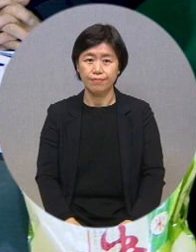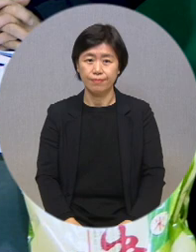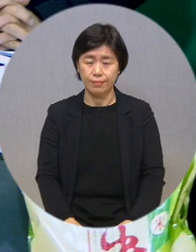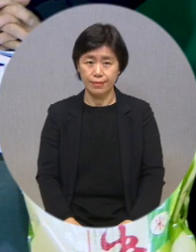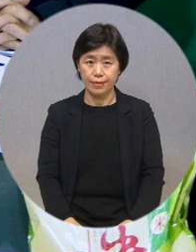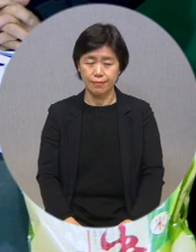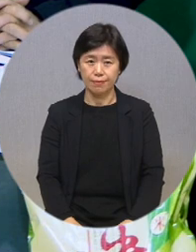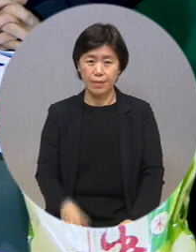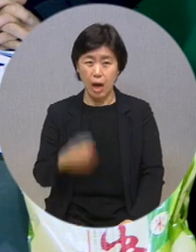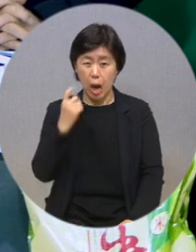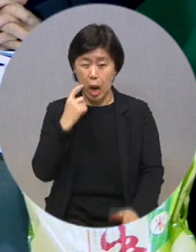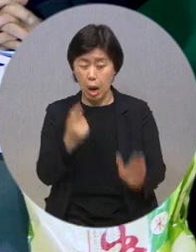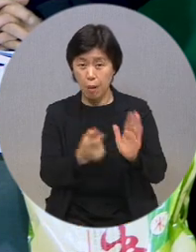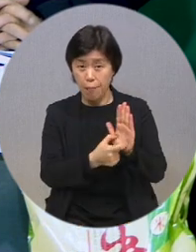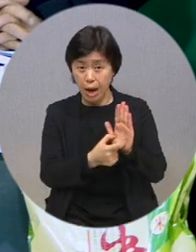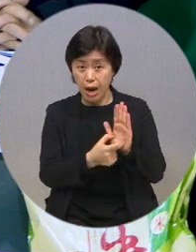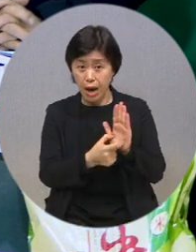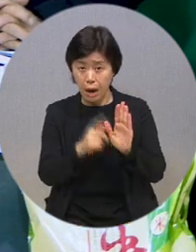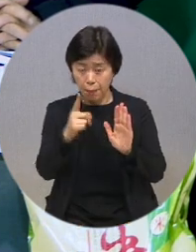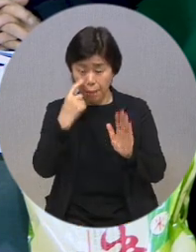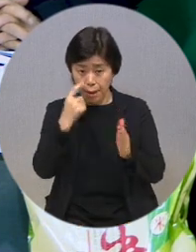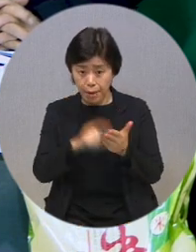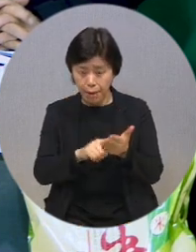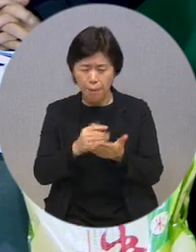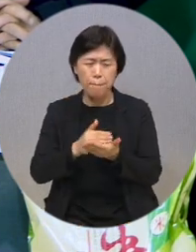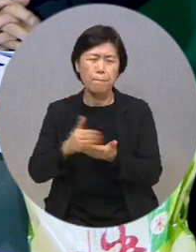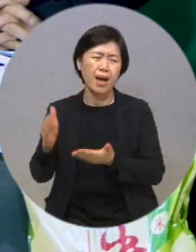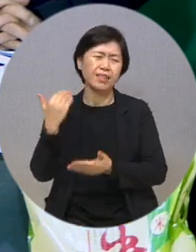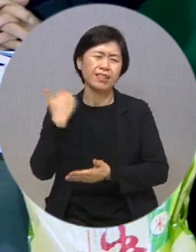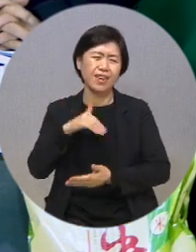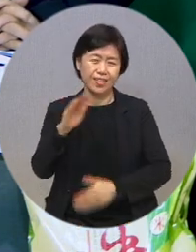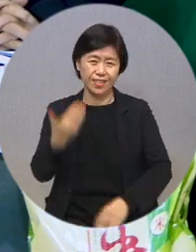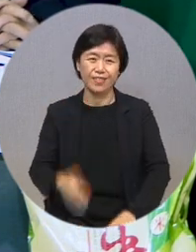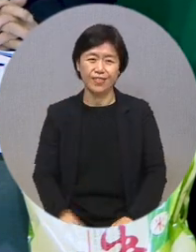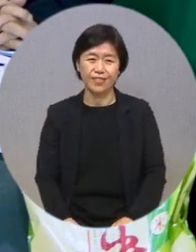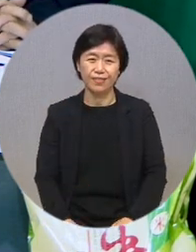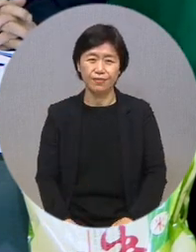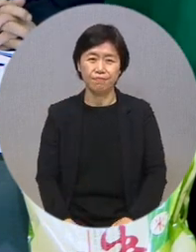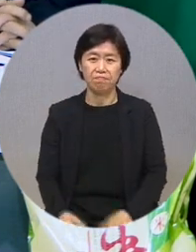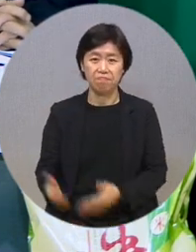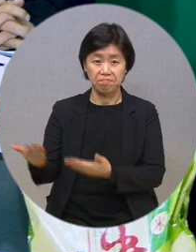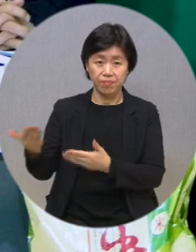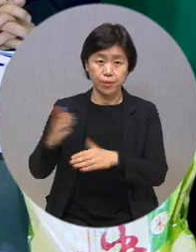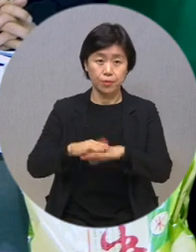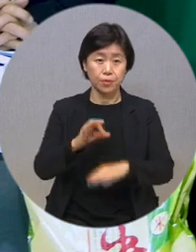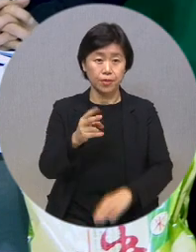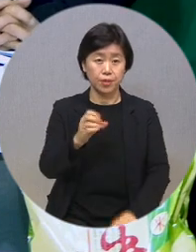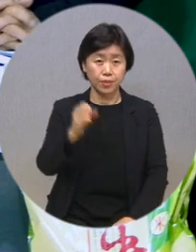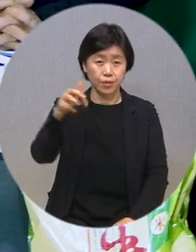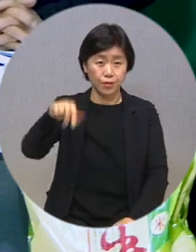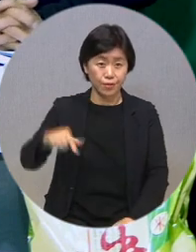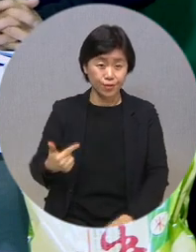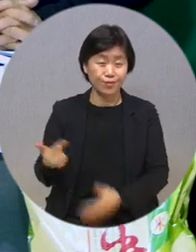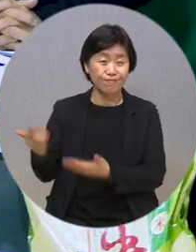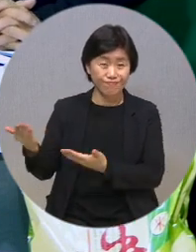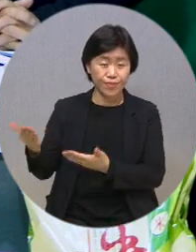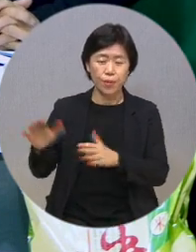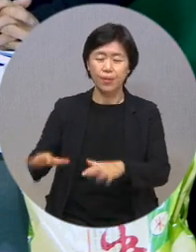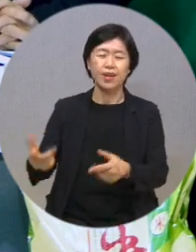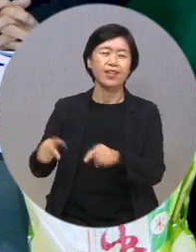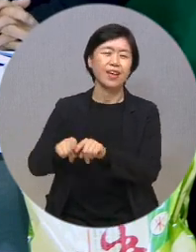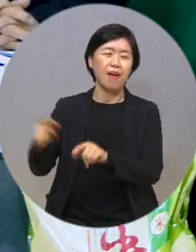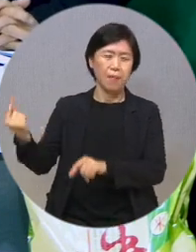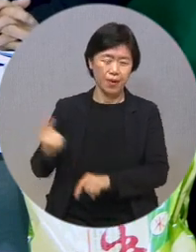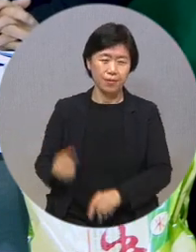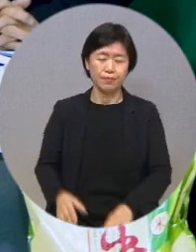방에 그냥 가는겨. 자, 우리 탤런트 손영춘 오빠가 저희하고 함께 하셨는데요. 어떠셨어요?